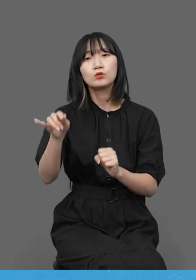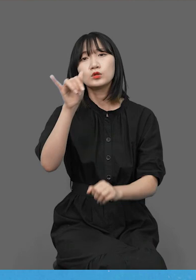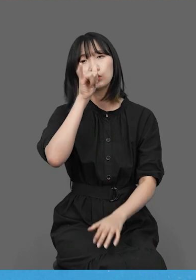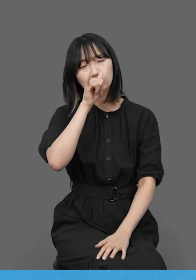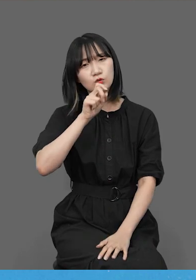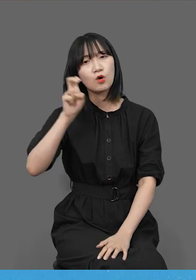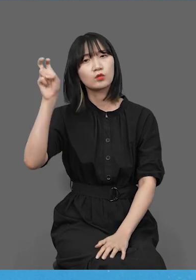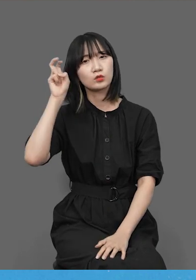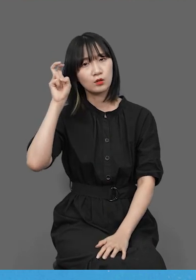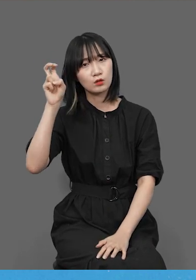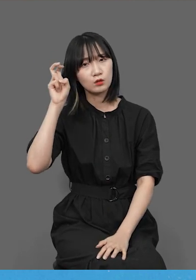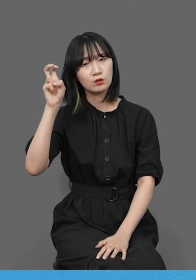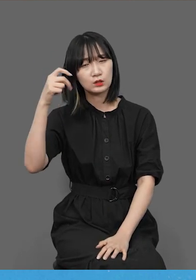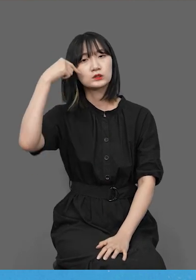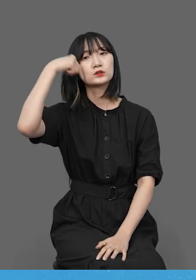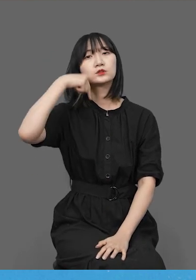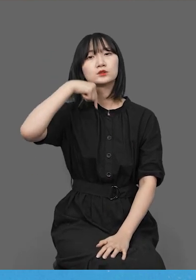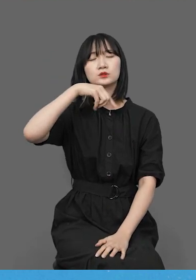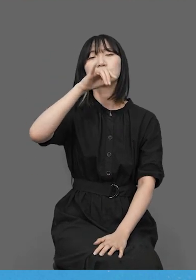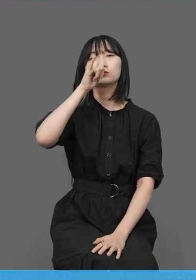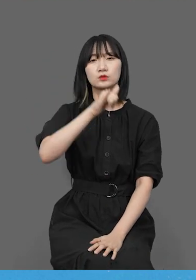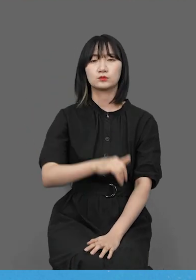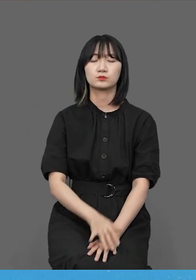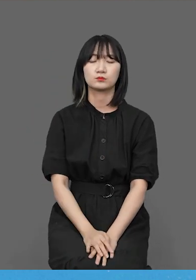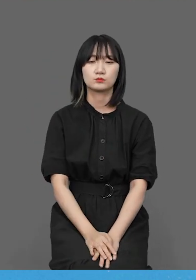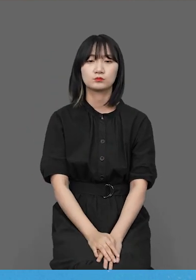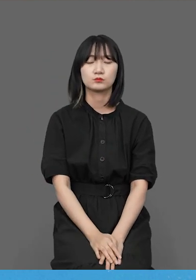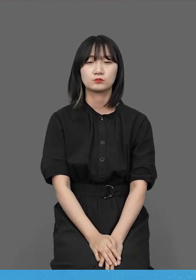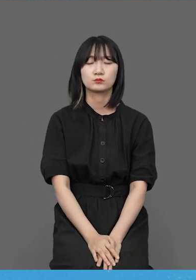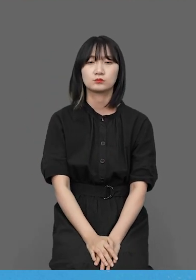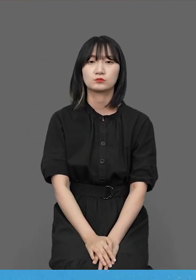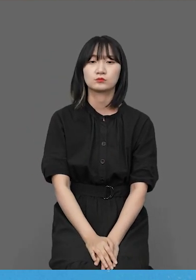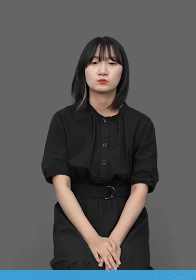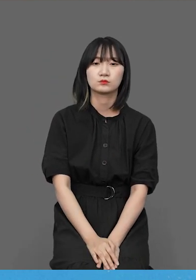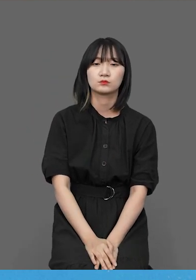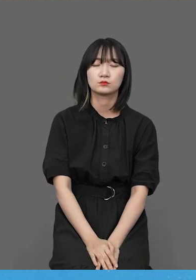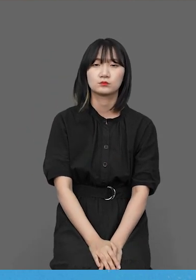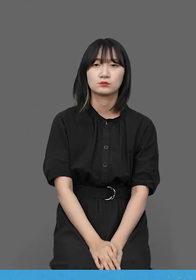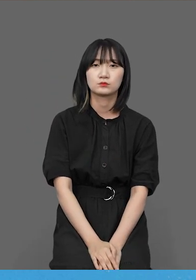있을 것 같다라고 하는 느낌을 자주 받는다, 이런 얘기를 하고 있는 것입니다.